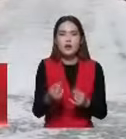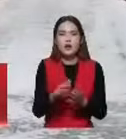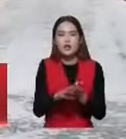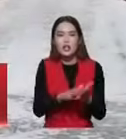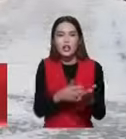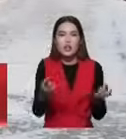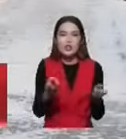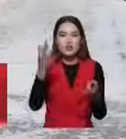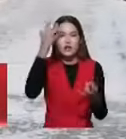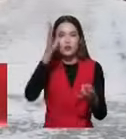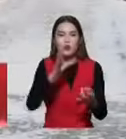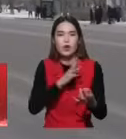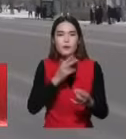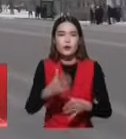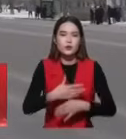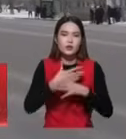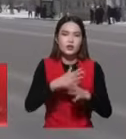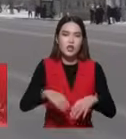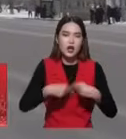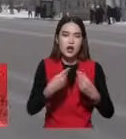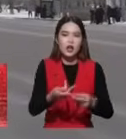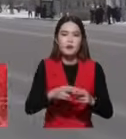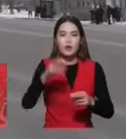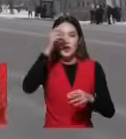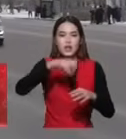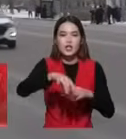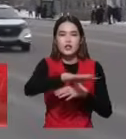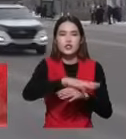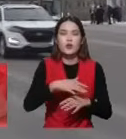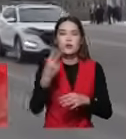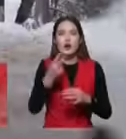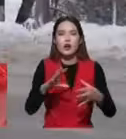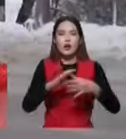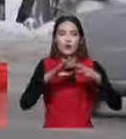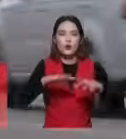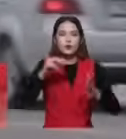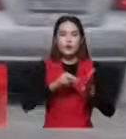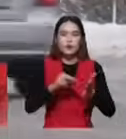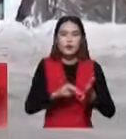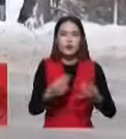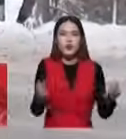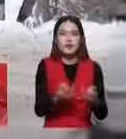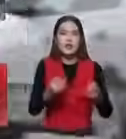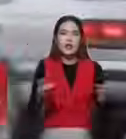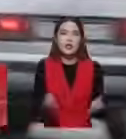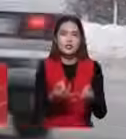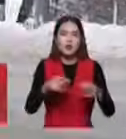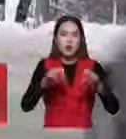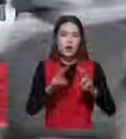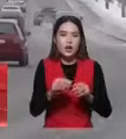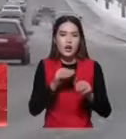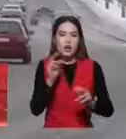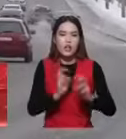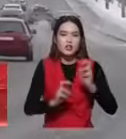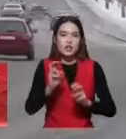билігі кәсіпкерлерге субсидия беруде. Соның арқасында Еуропада аспан асты елінің өнімі өз бағасынан да төмен сатылуда. Осылайша автоөндірушілер